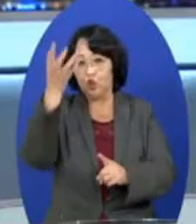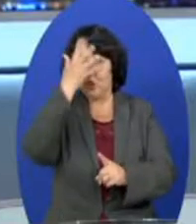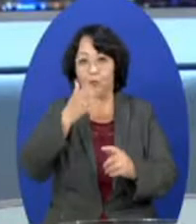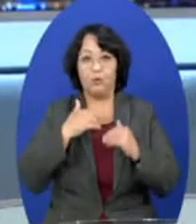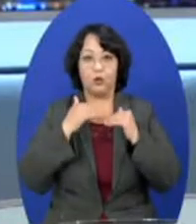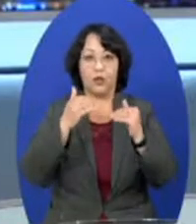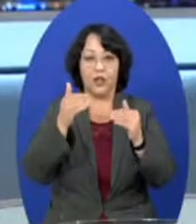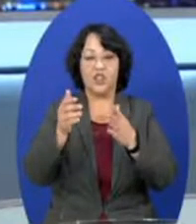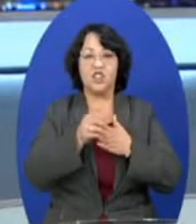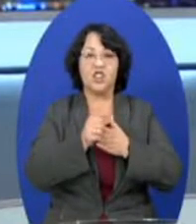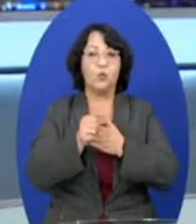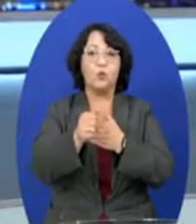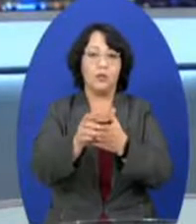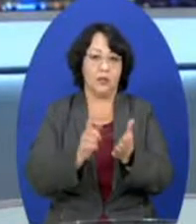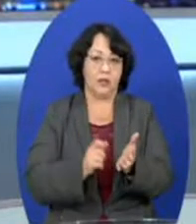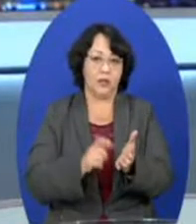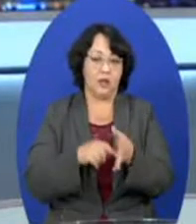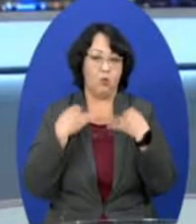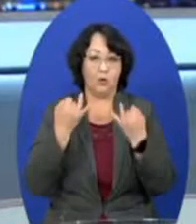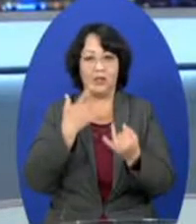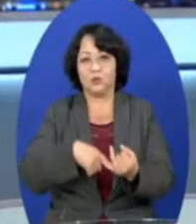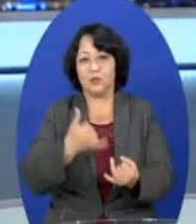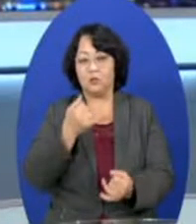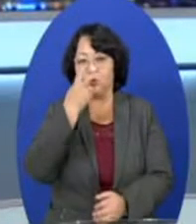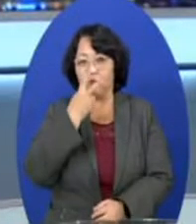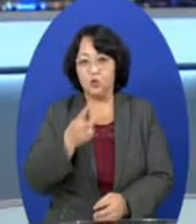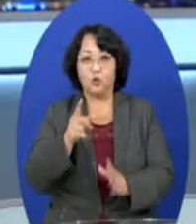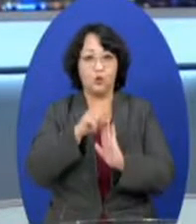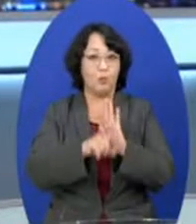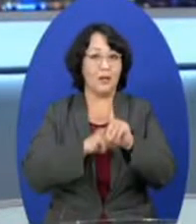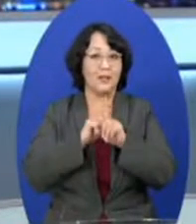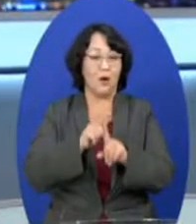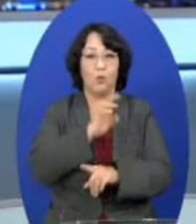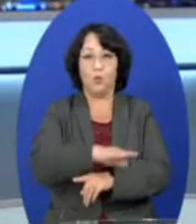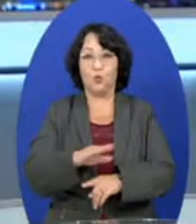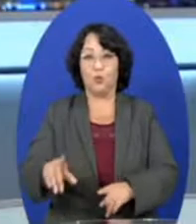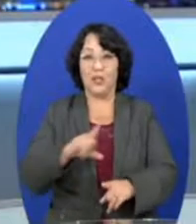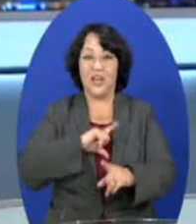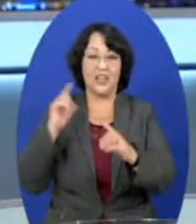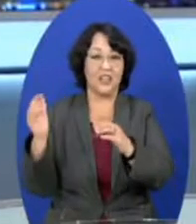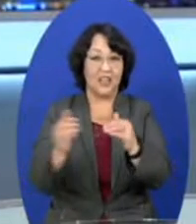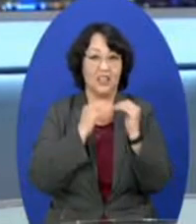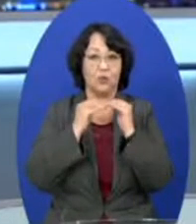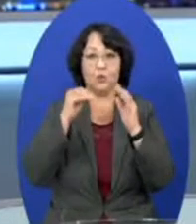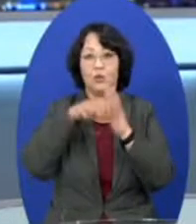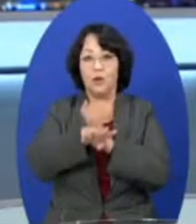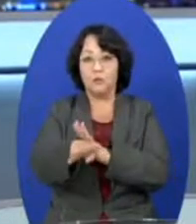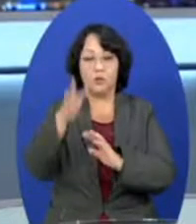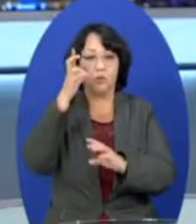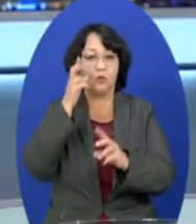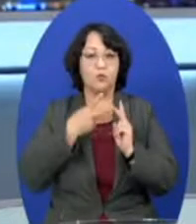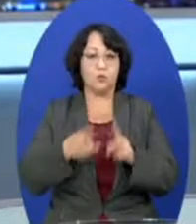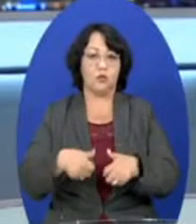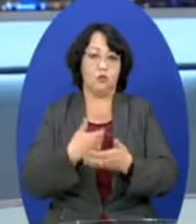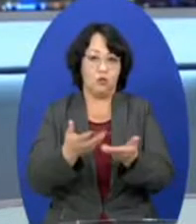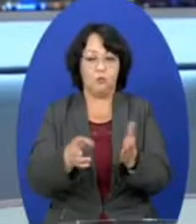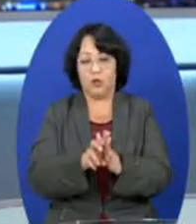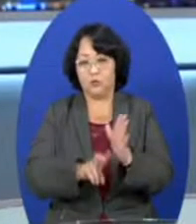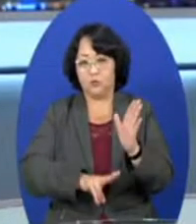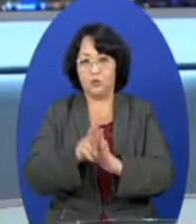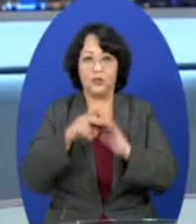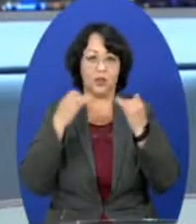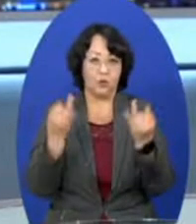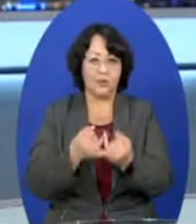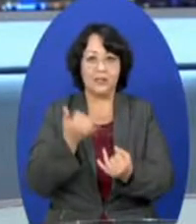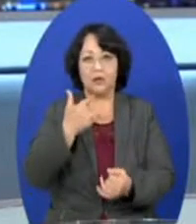хөдөлгөх хэрэгтэй гэж улсын хурлын зарим гишүүн үзэж байна. Тухайн хөтөлбөр хэрэгжүүлснээр хүүхдүүдэд тэгш хүртээмжтэй боловсролын үйлчлэгийг хүргэх боломж бүрдэнэ